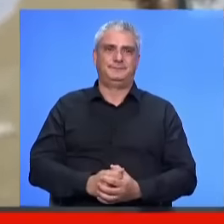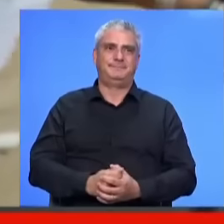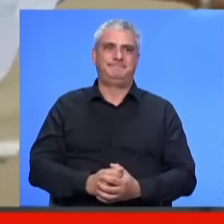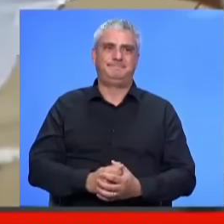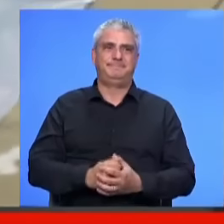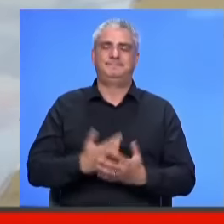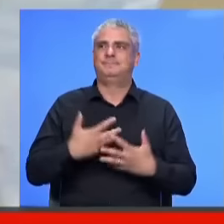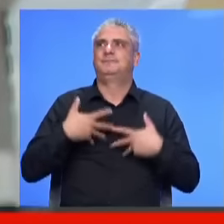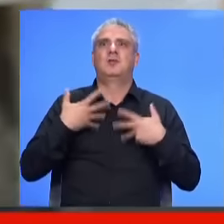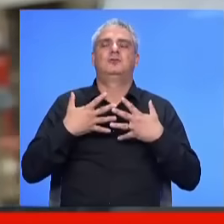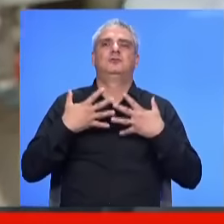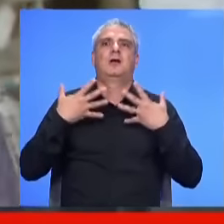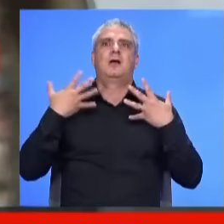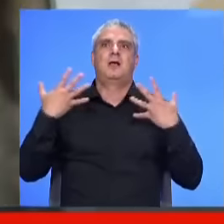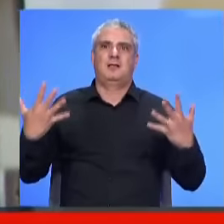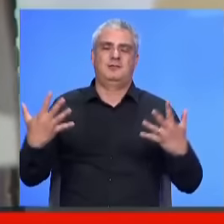באושר מאוד מאוד גדול.